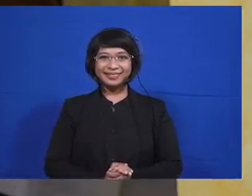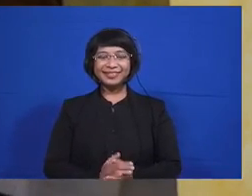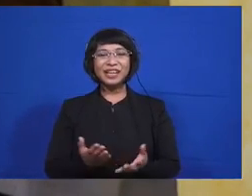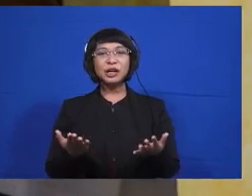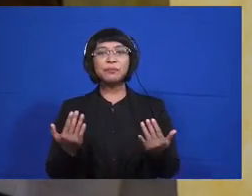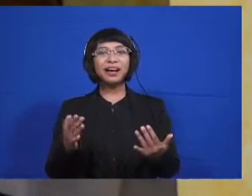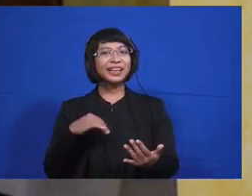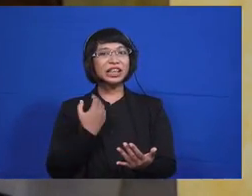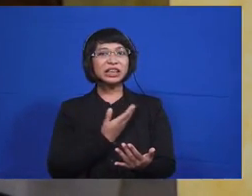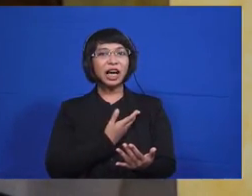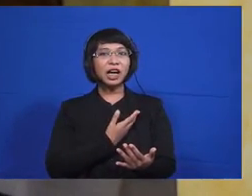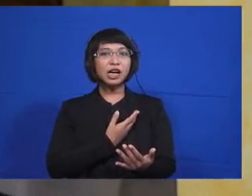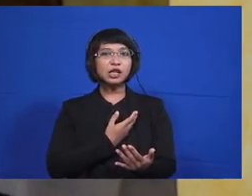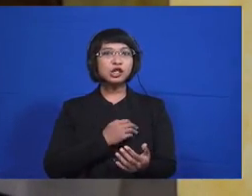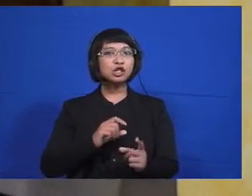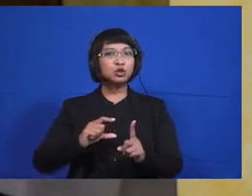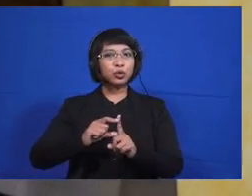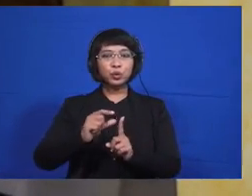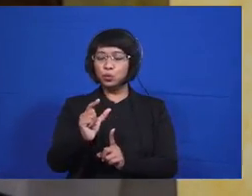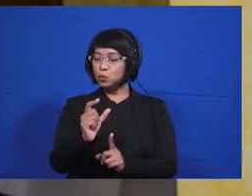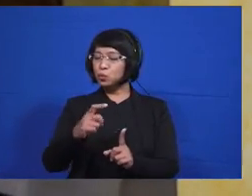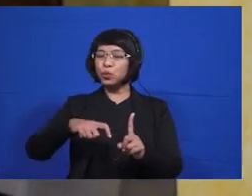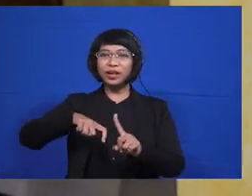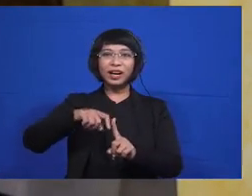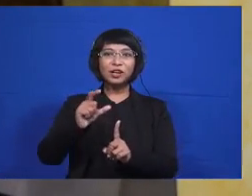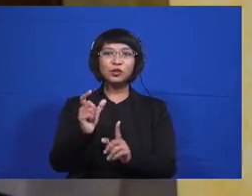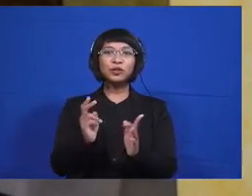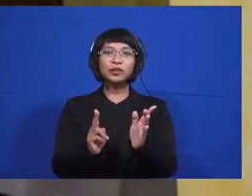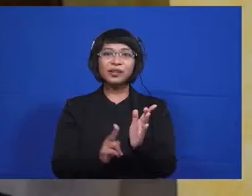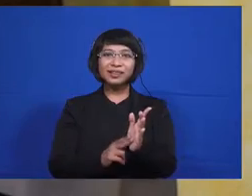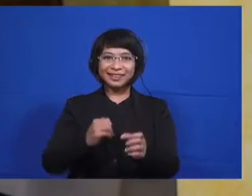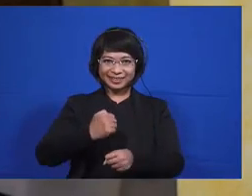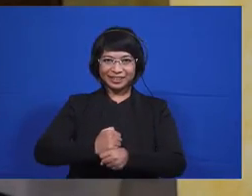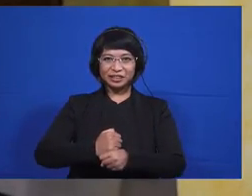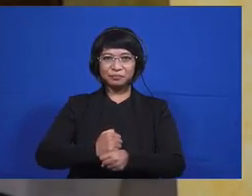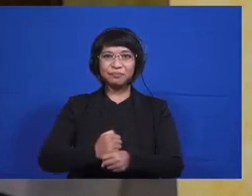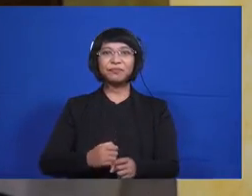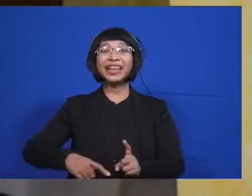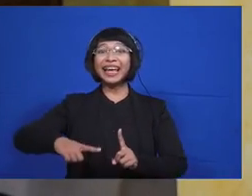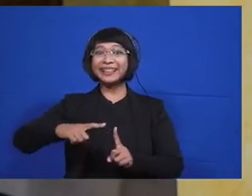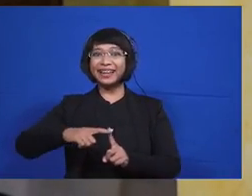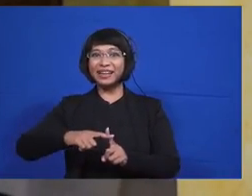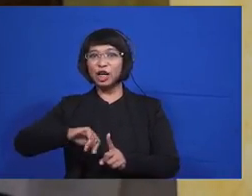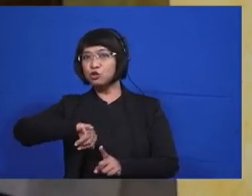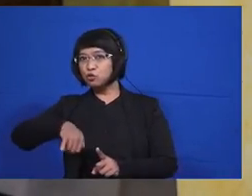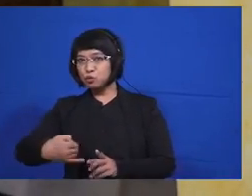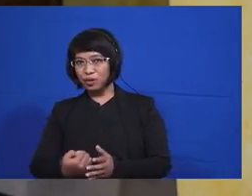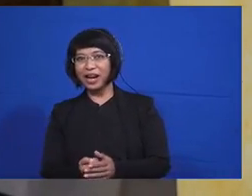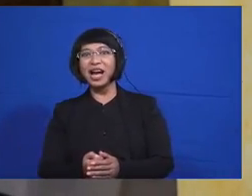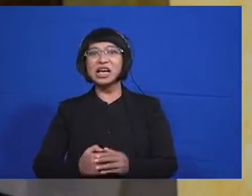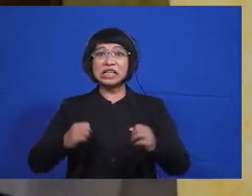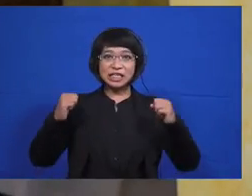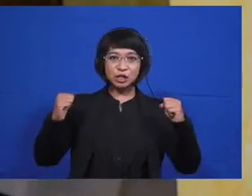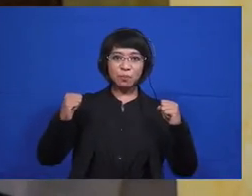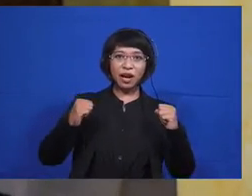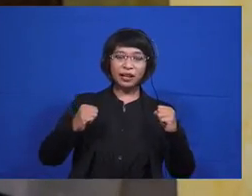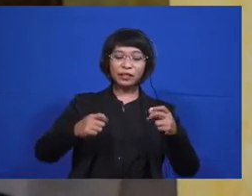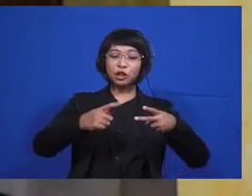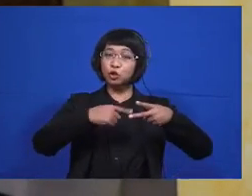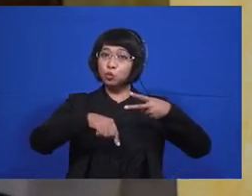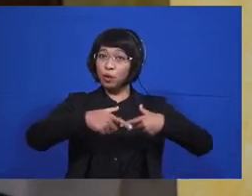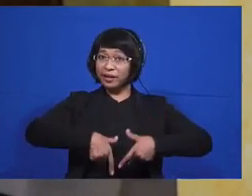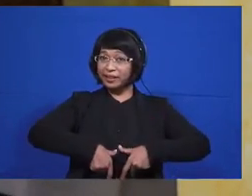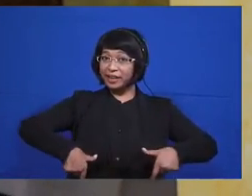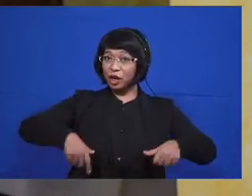Mari kita dukung tekad semangat dua diakon kita ini,